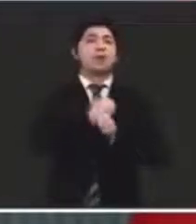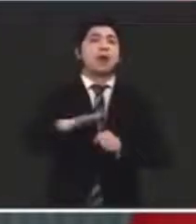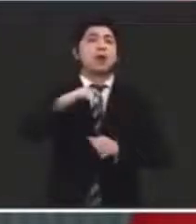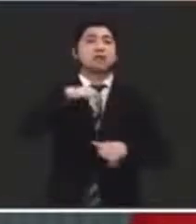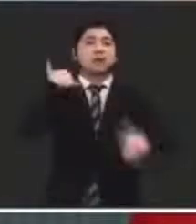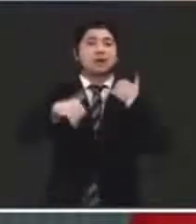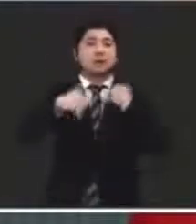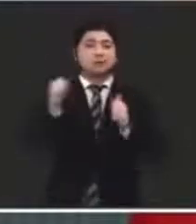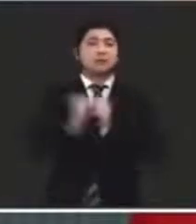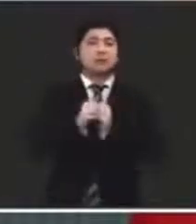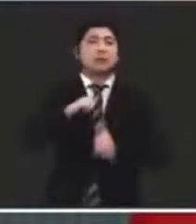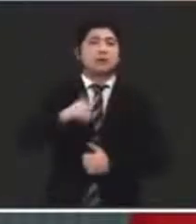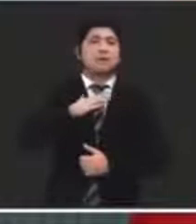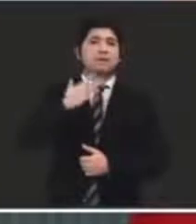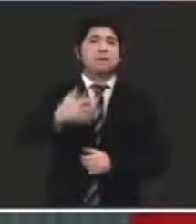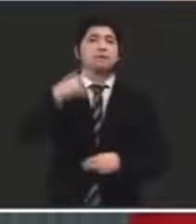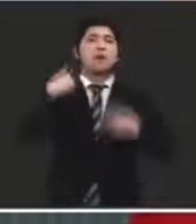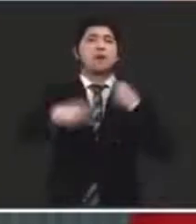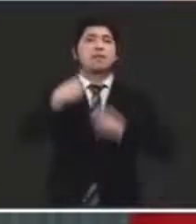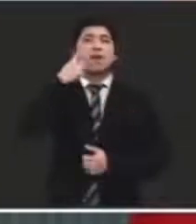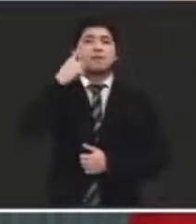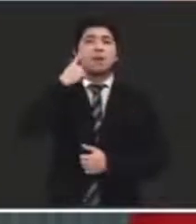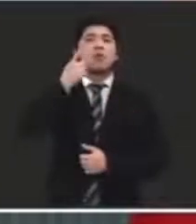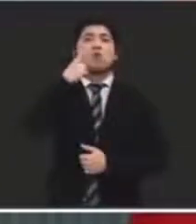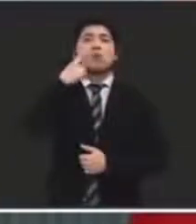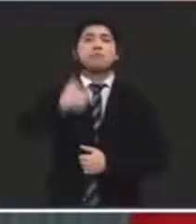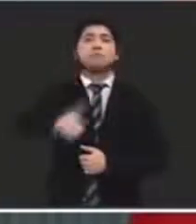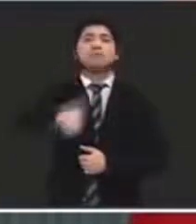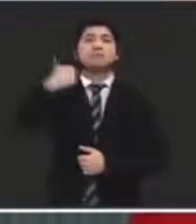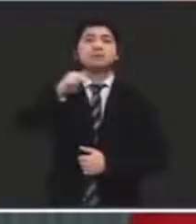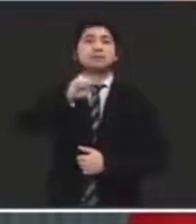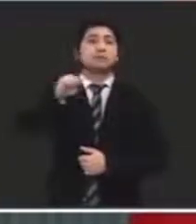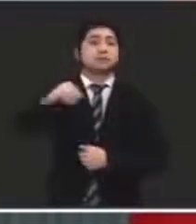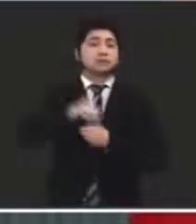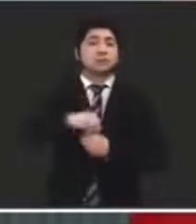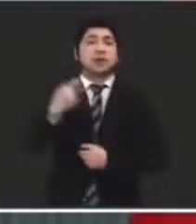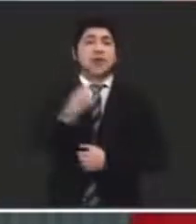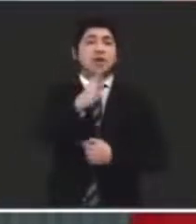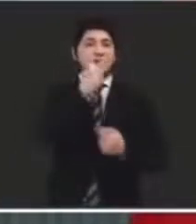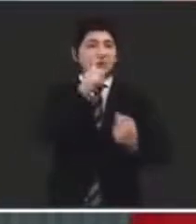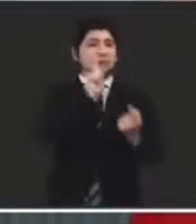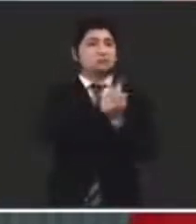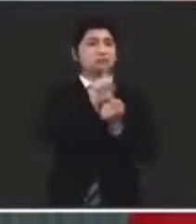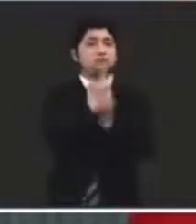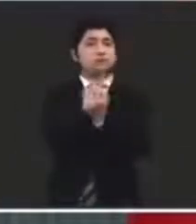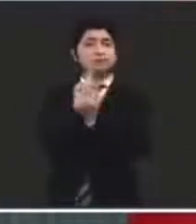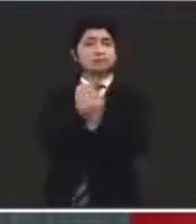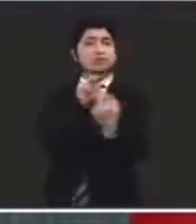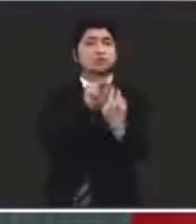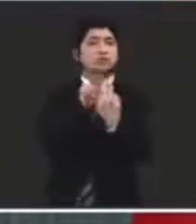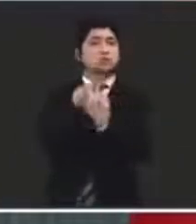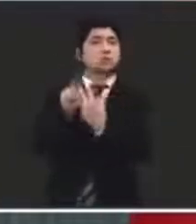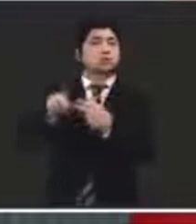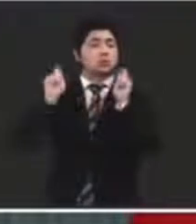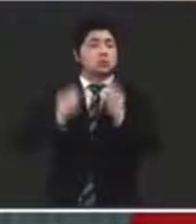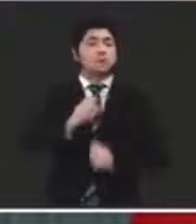sekreteri yanında bazı devlet ve hükümet başkanları ile ikili Görüşmeler de gerçekleştirdik